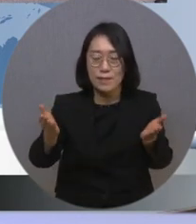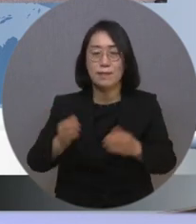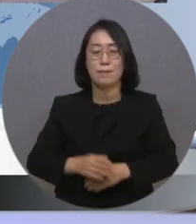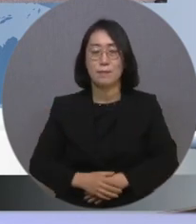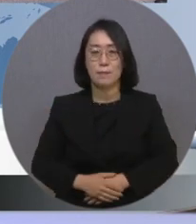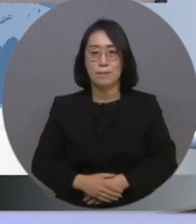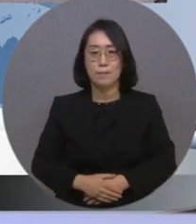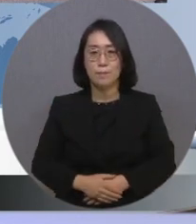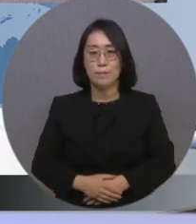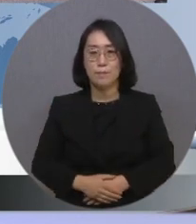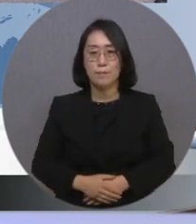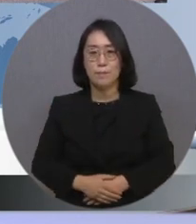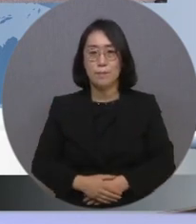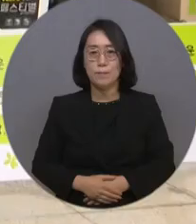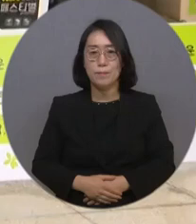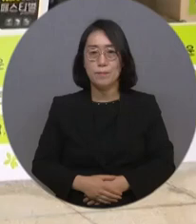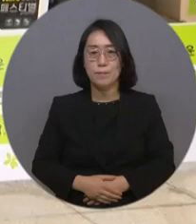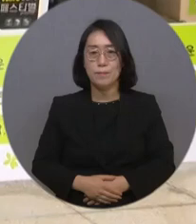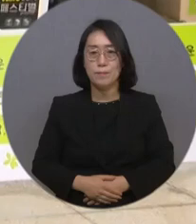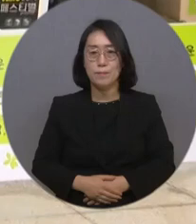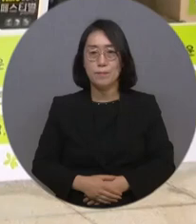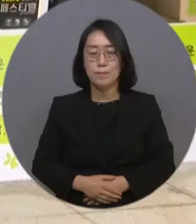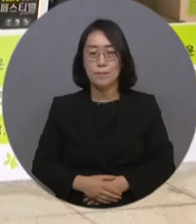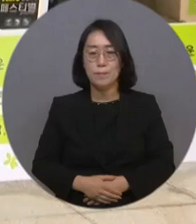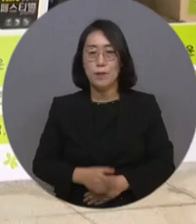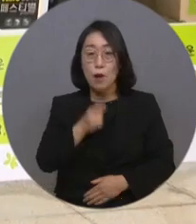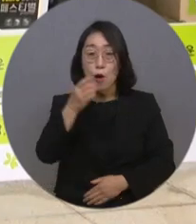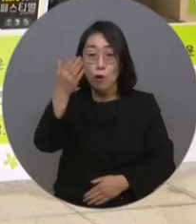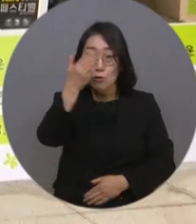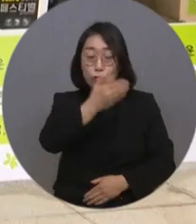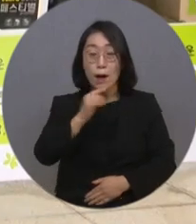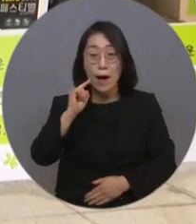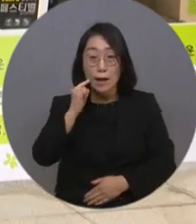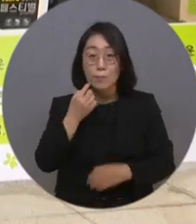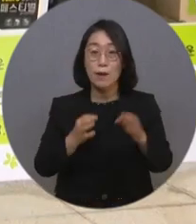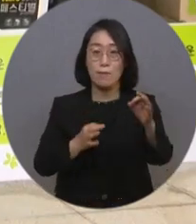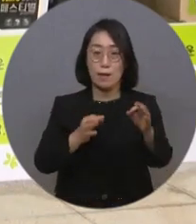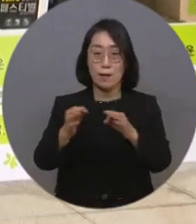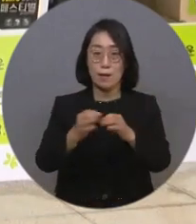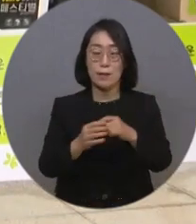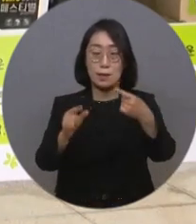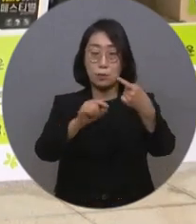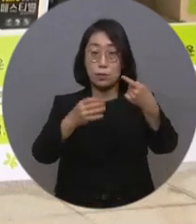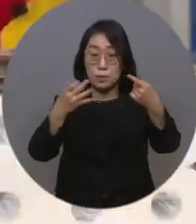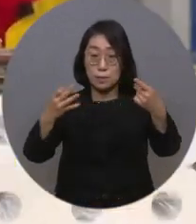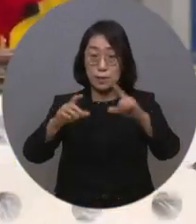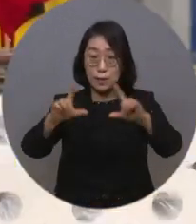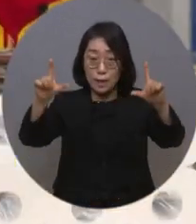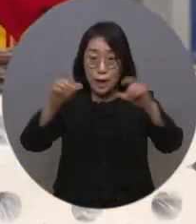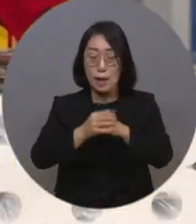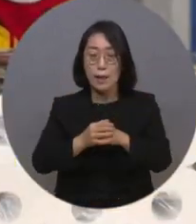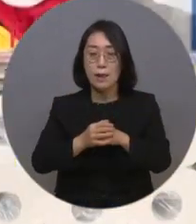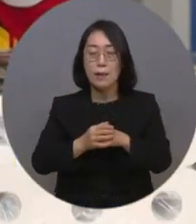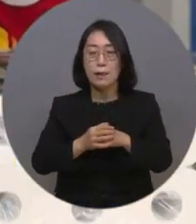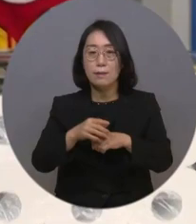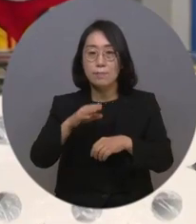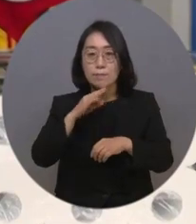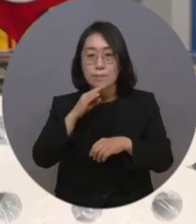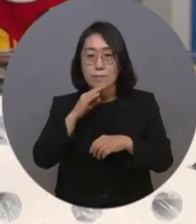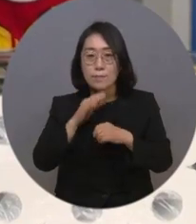김정현 기자가 전합니다 여수시 아름다운 가게는 지난 14일 여수 망마 경기장에서